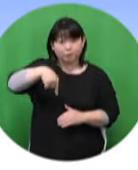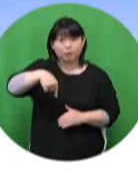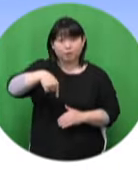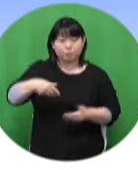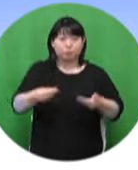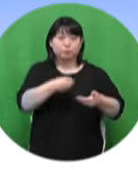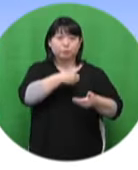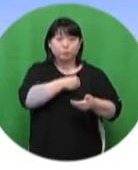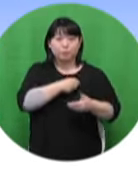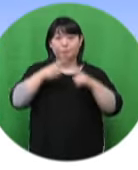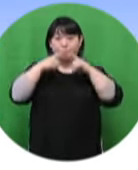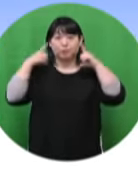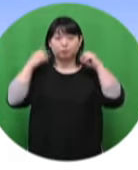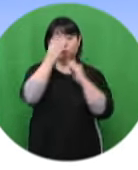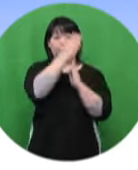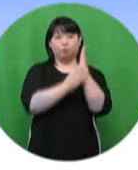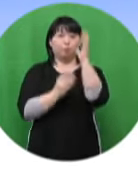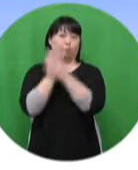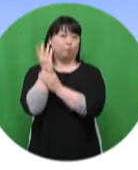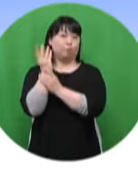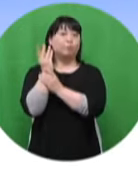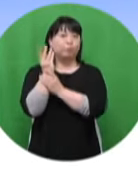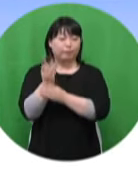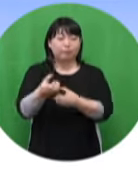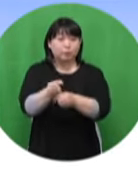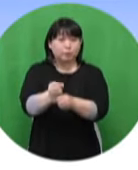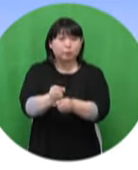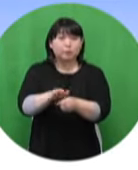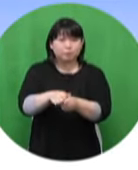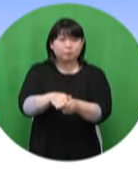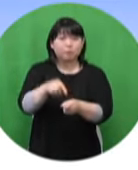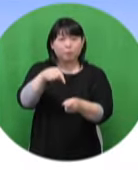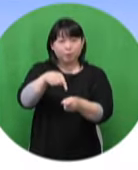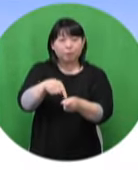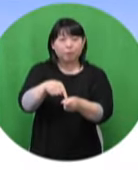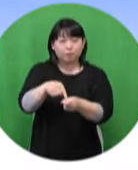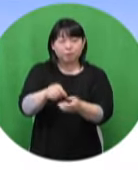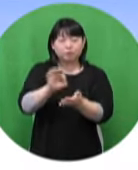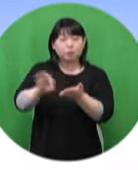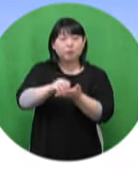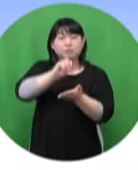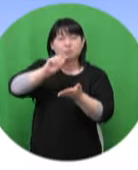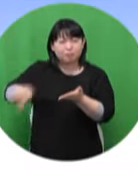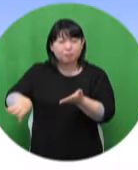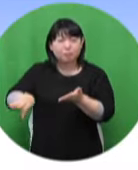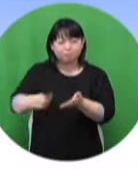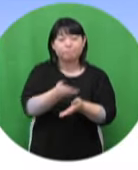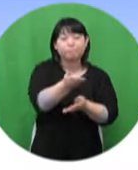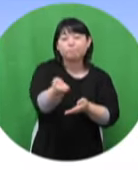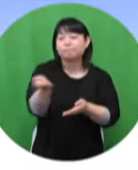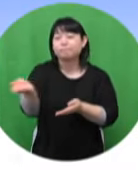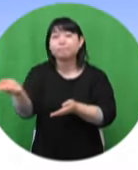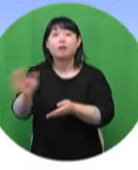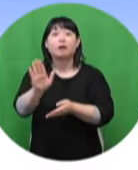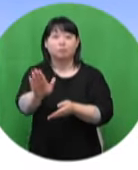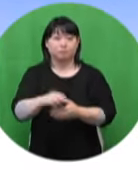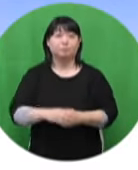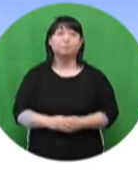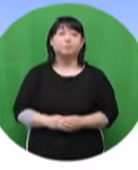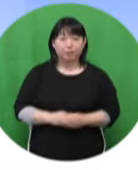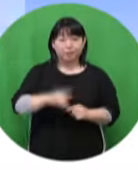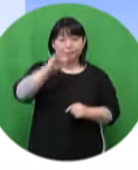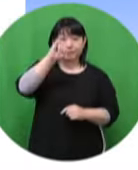客室乗務員はマスク手袋を着用し、おしぼりはノンアルコールタイプの使い捨て抗菌おしぼりをご提供